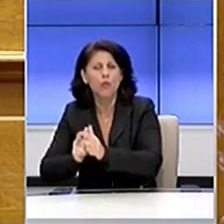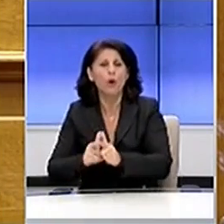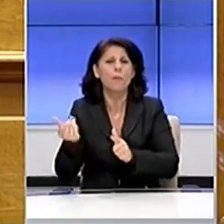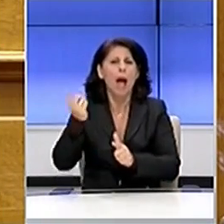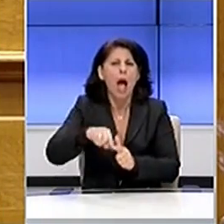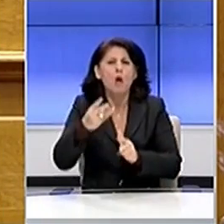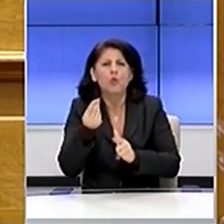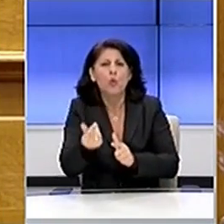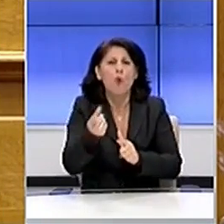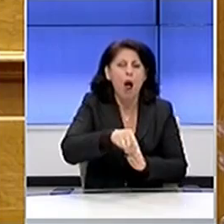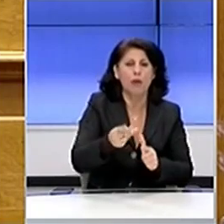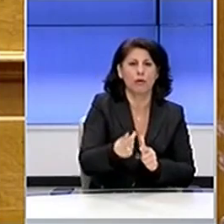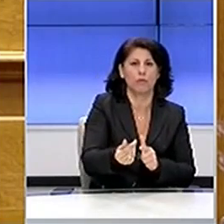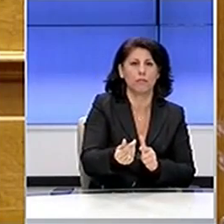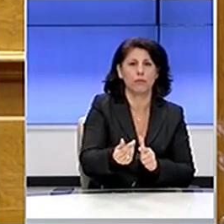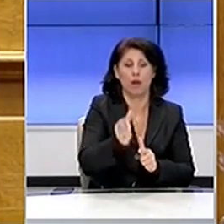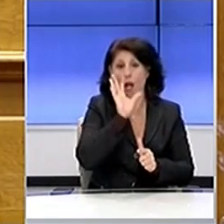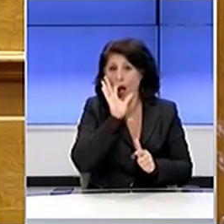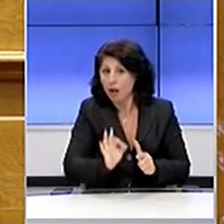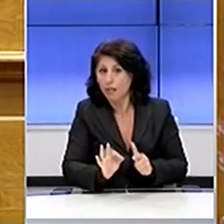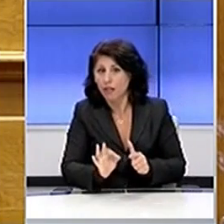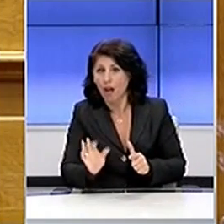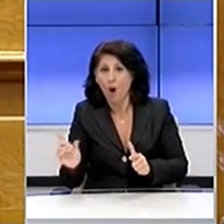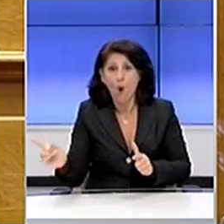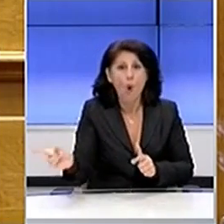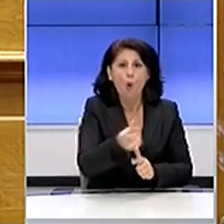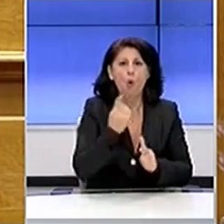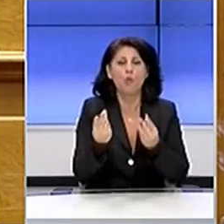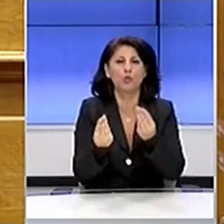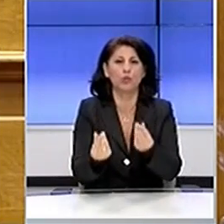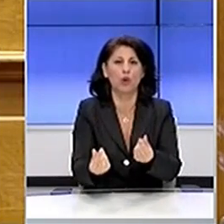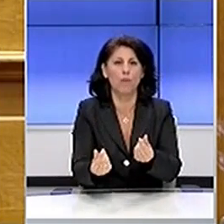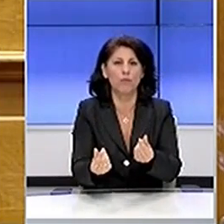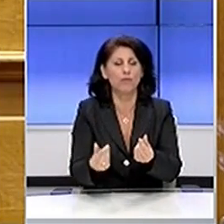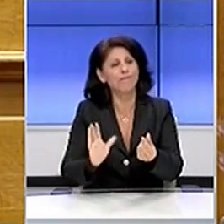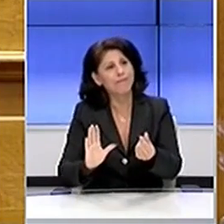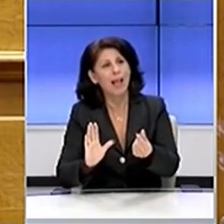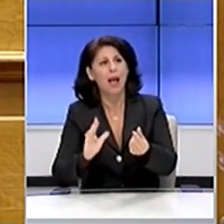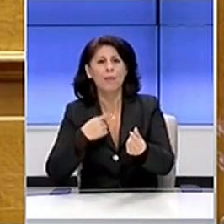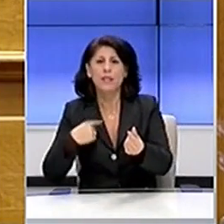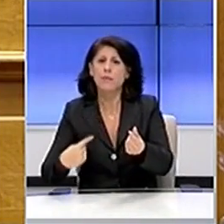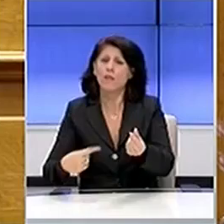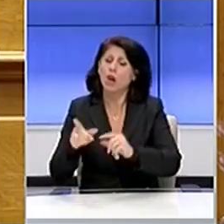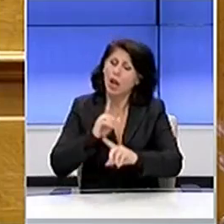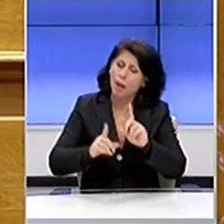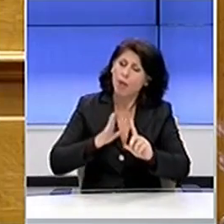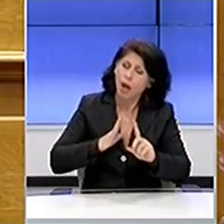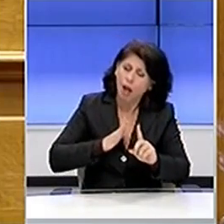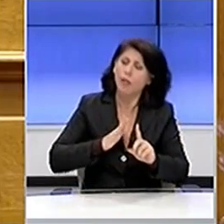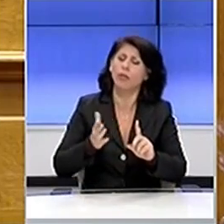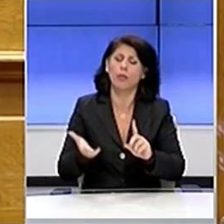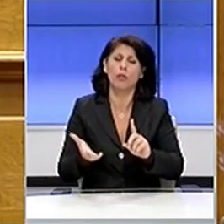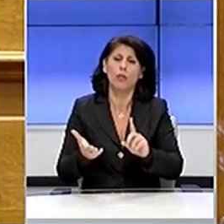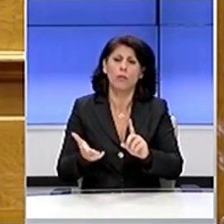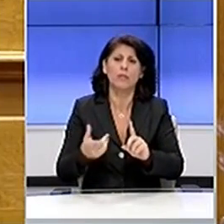σχέδια. Η αλήθεια είναι ότι αυτά προδόθηκαν από τη συμπεριφορά κάποιων. Να βγούμε επιτέλους εδώ πέρα και να